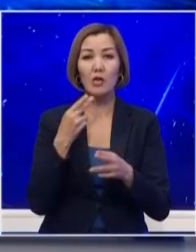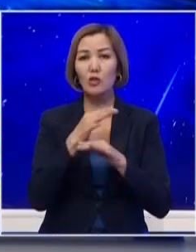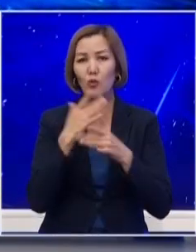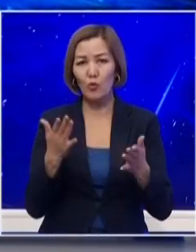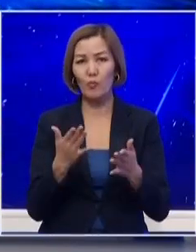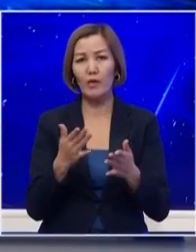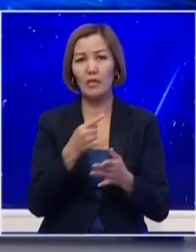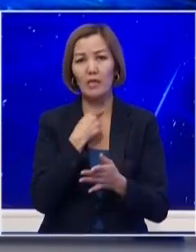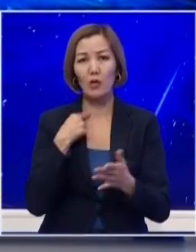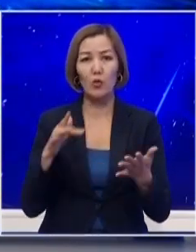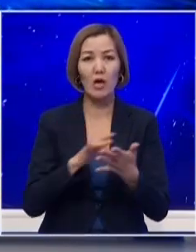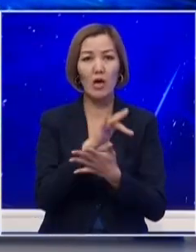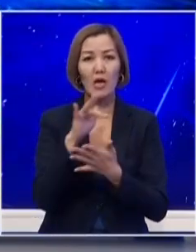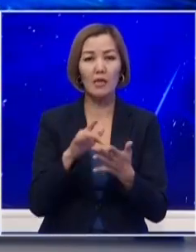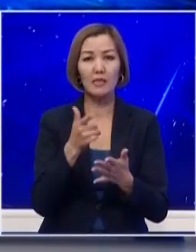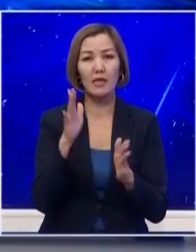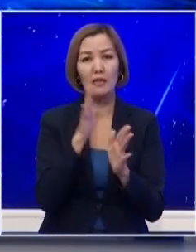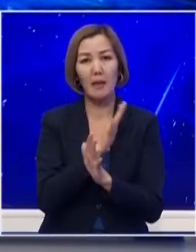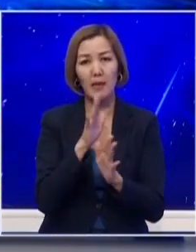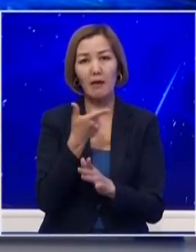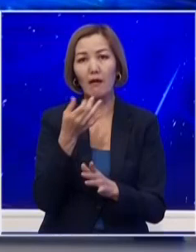себебі Талдықорған қаласында табиғи газға